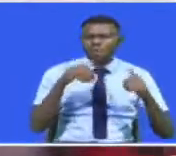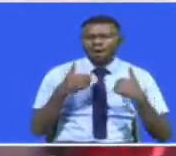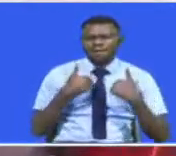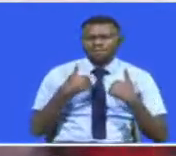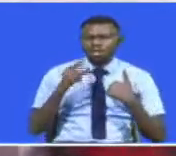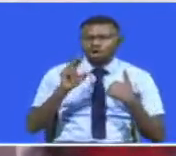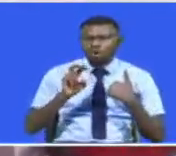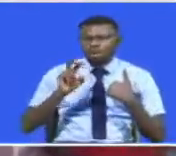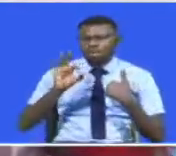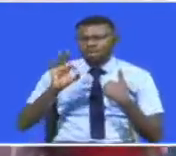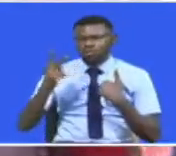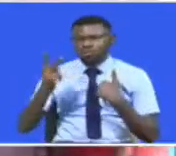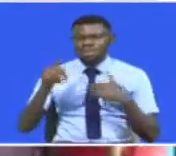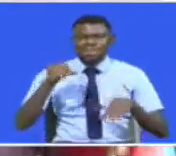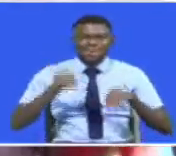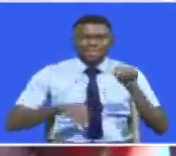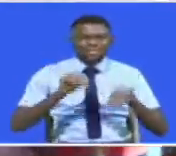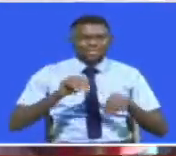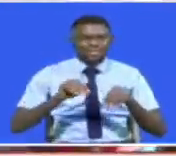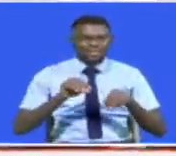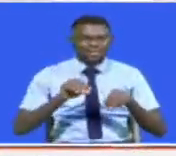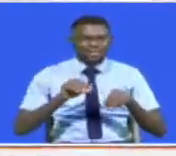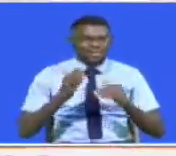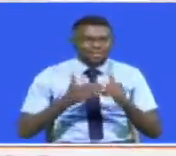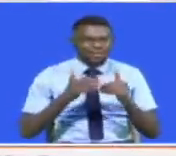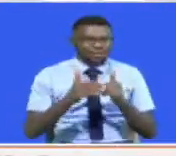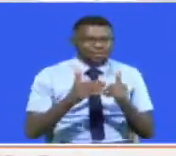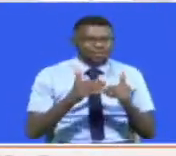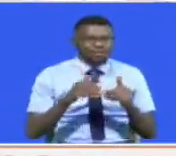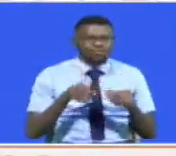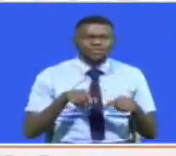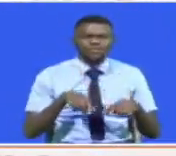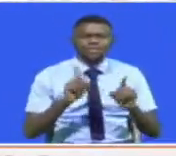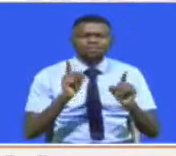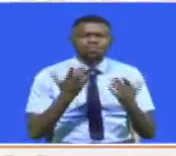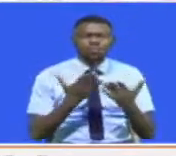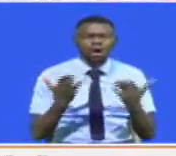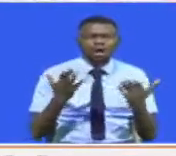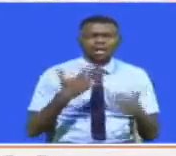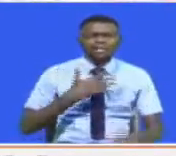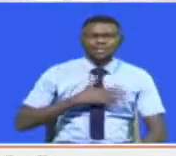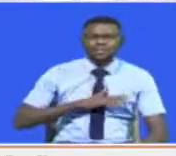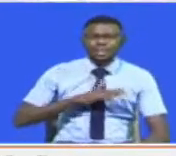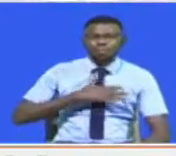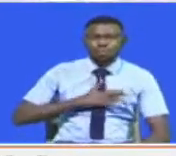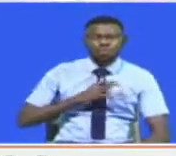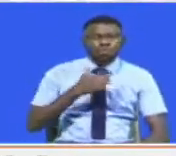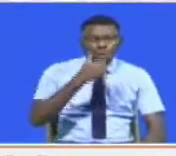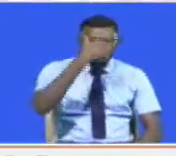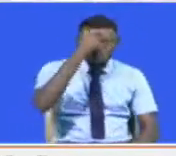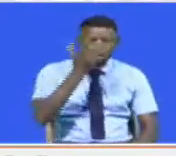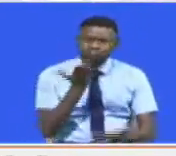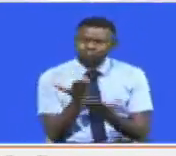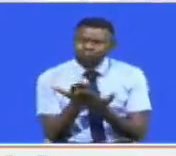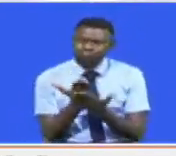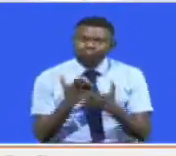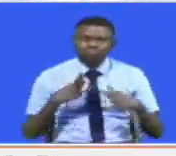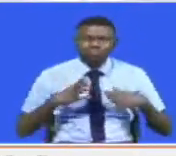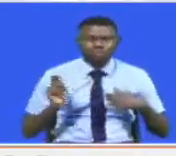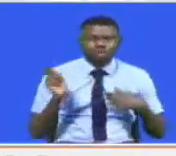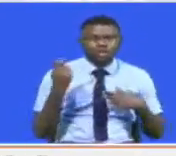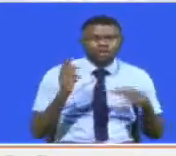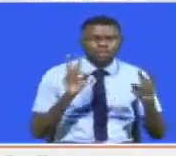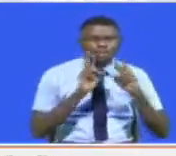polls. Now speaking during the event in Lodokejek village in Samburu, Wetangula urged Kenyans to observe